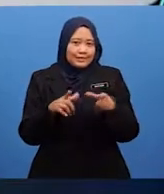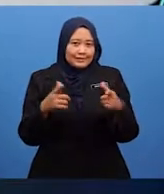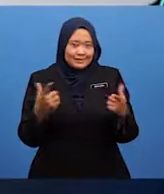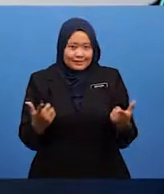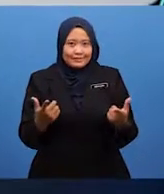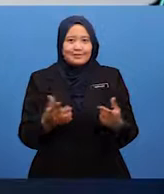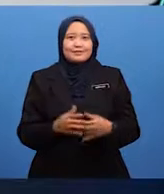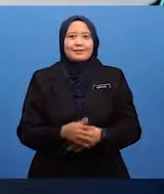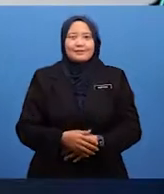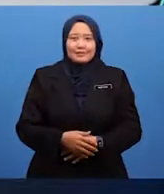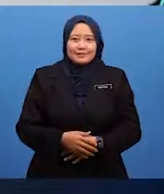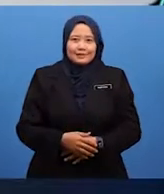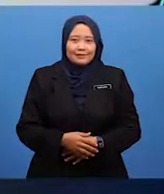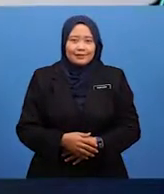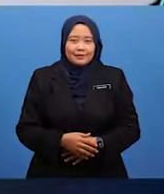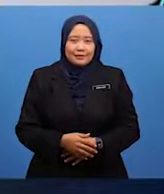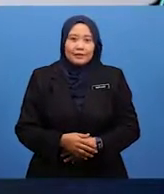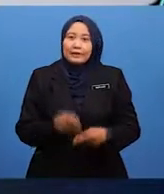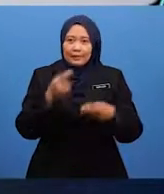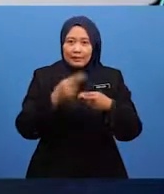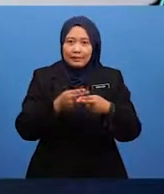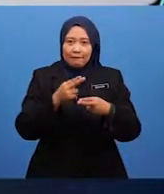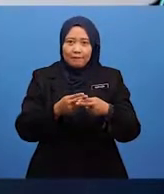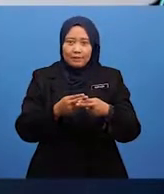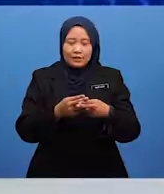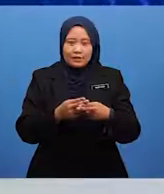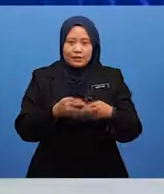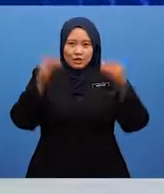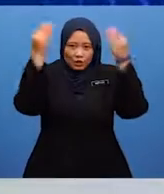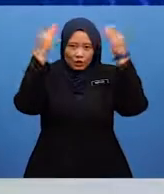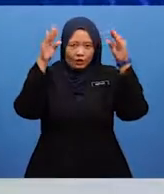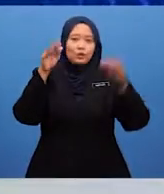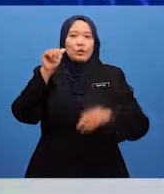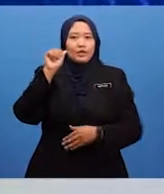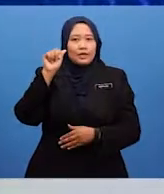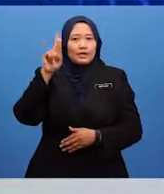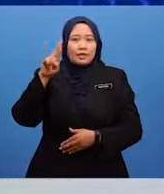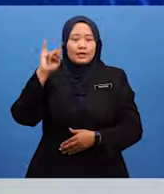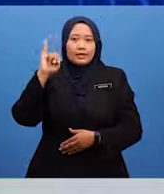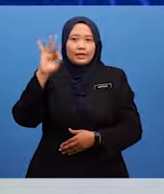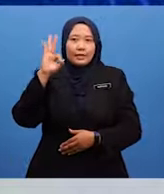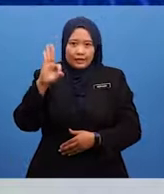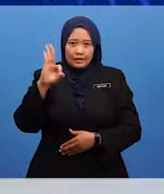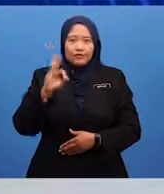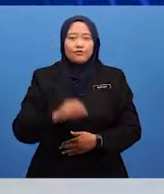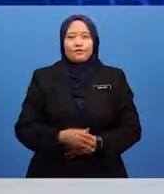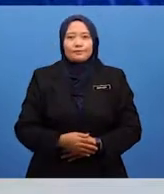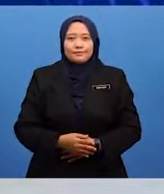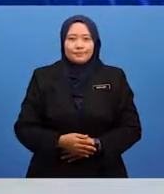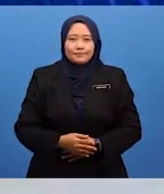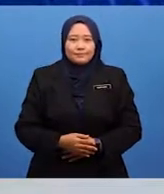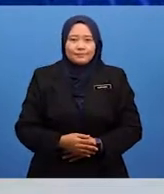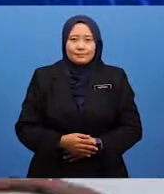malam model menyentuhnya saya Perkenalkan kepada semua Ceko Arif ya Assalamualaikum terima kasih langsung